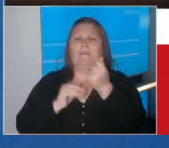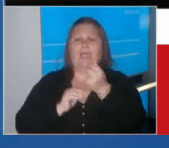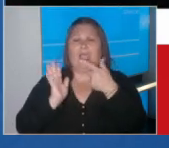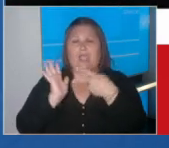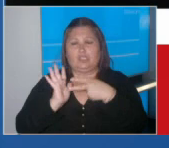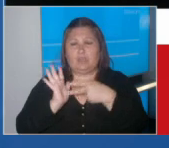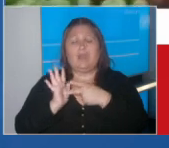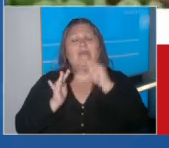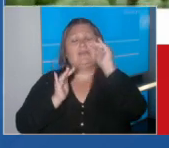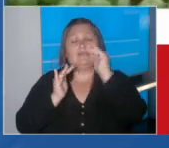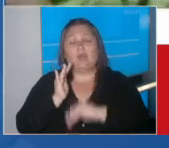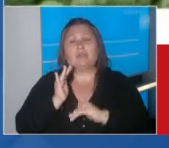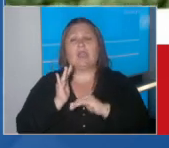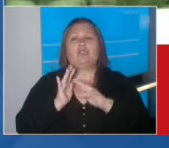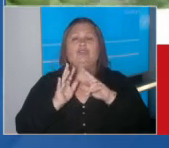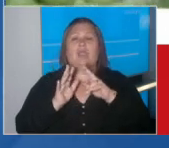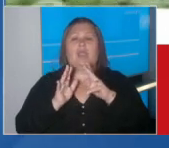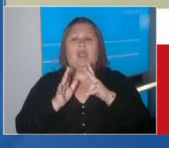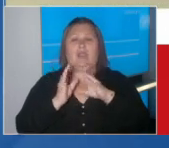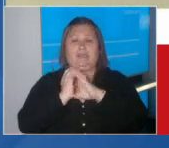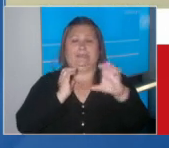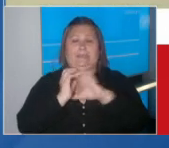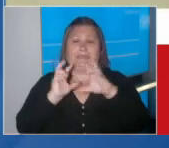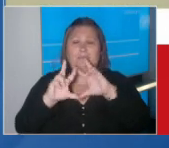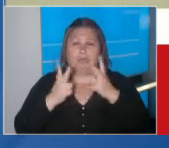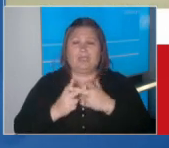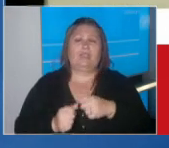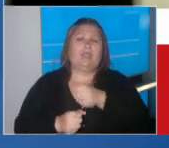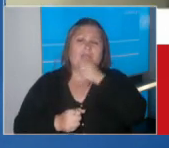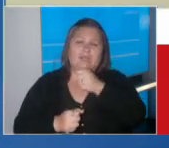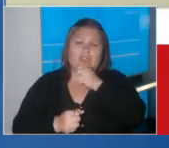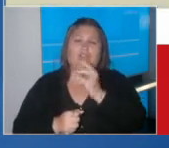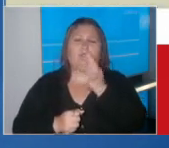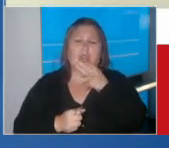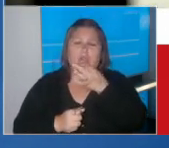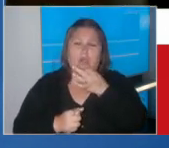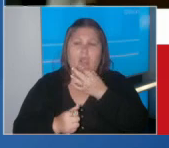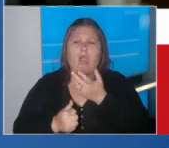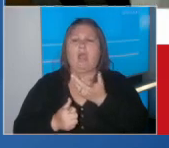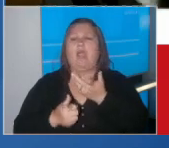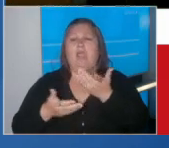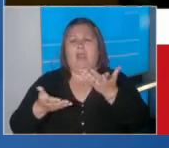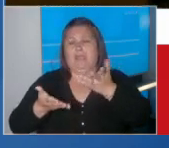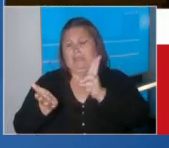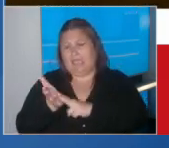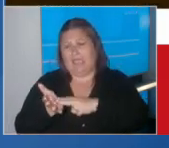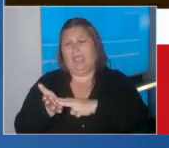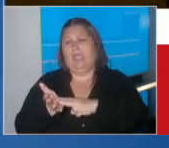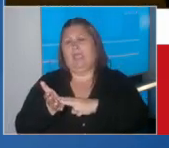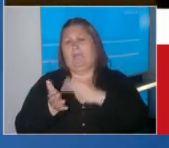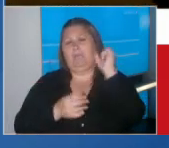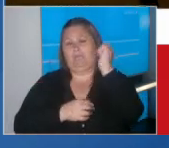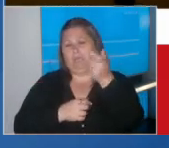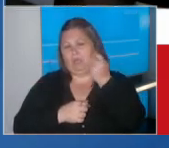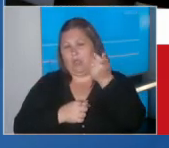הוזלה לתחבורה ציבורית, לנוער, לקשישים בחינם, לזכאי הביטוח. אין הוזלה, יש